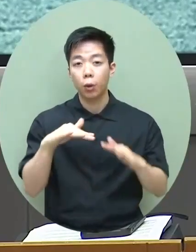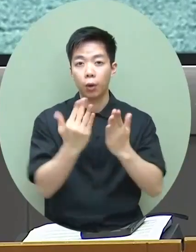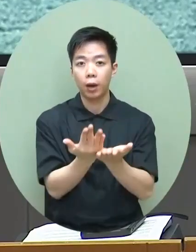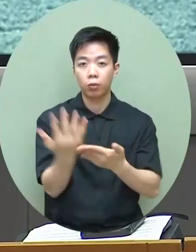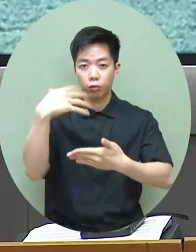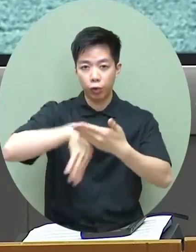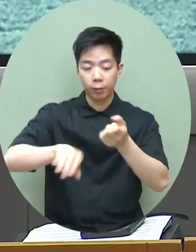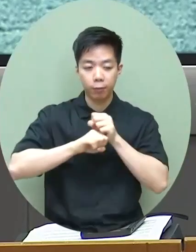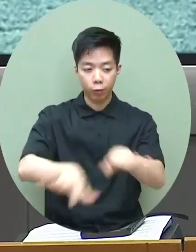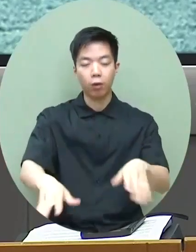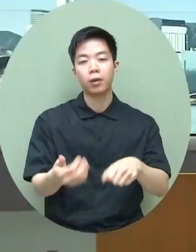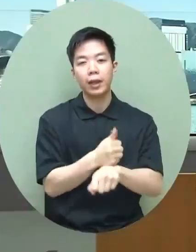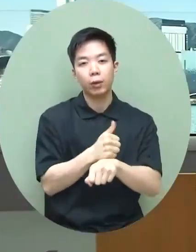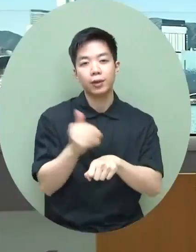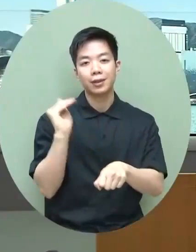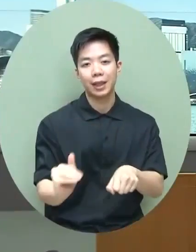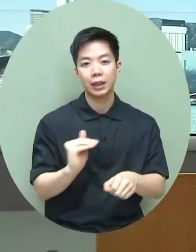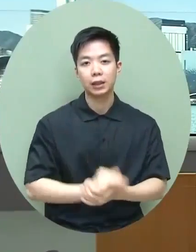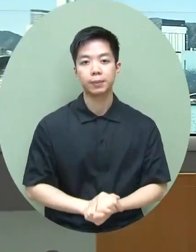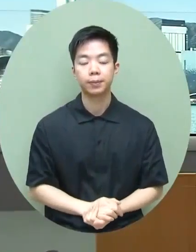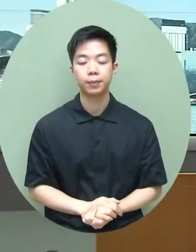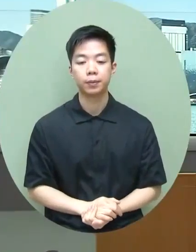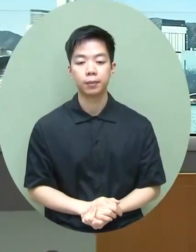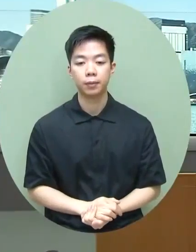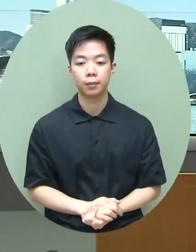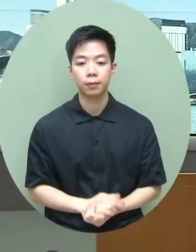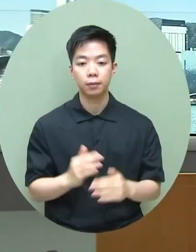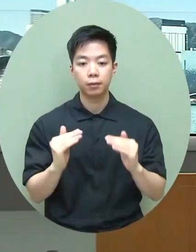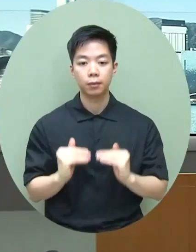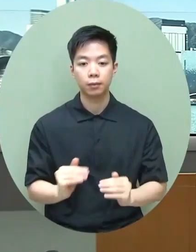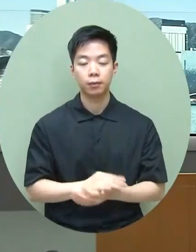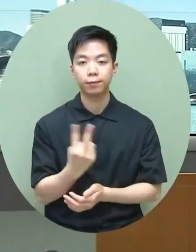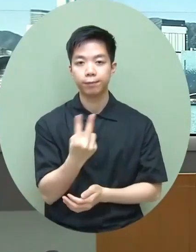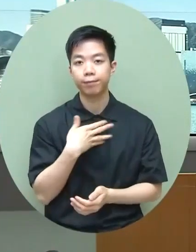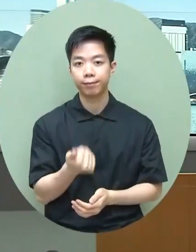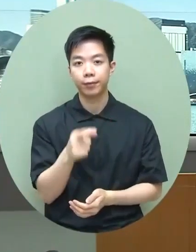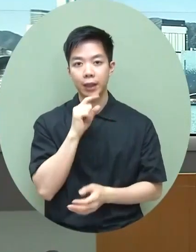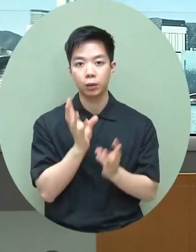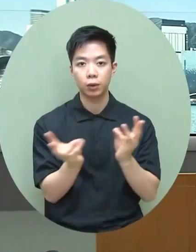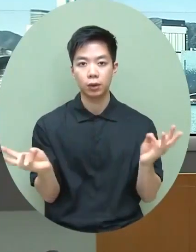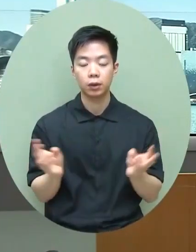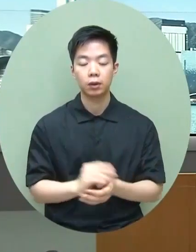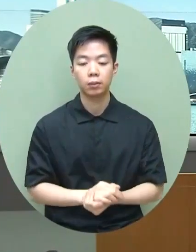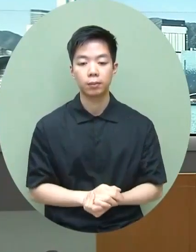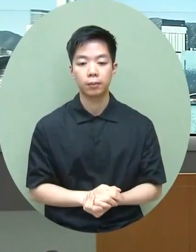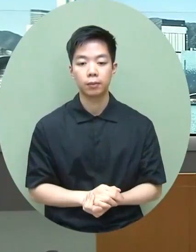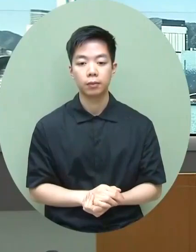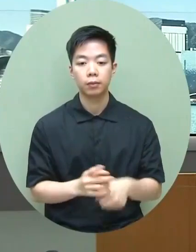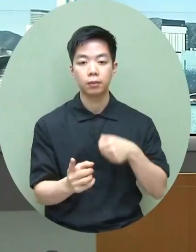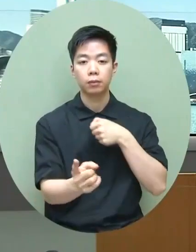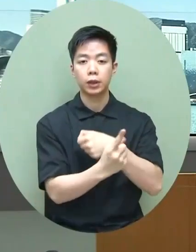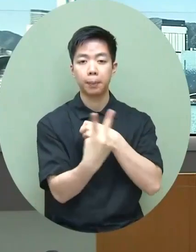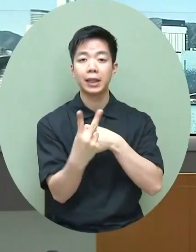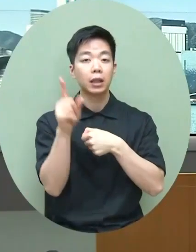邊後面呢位 兩位你哋好 cable 噶，想問翻都係第十二日檢測陽性嗰個輸入個